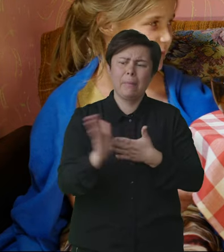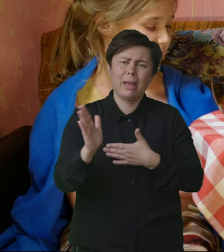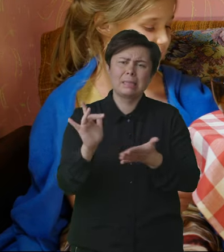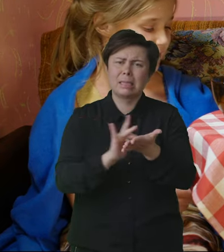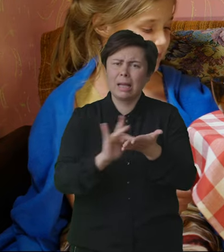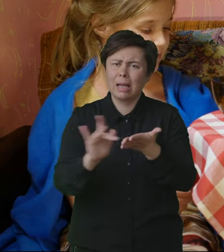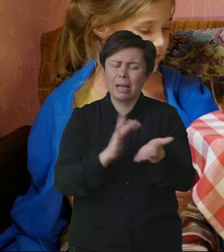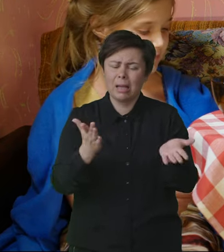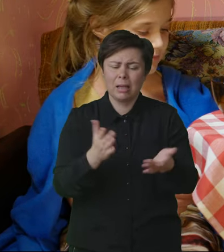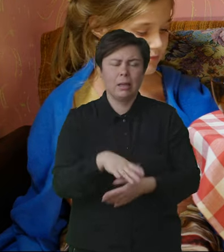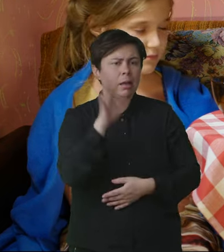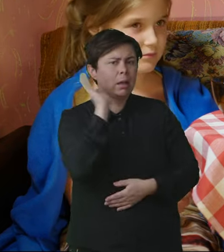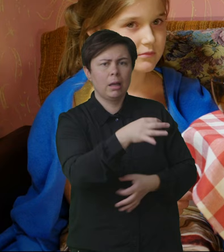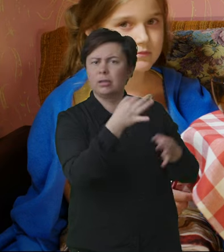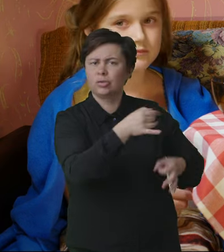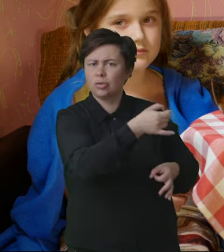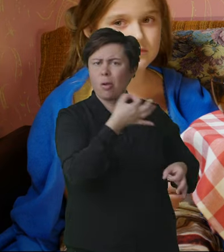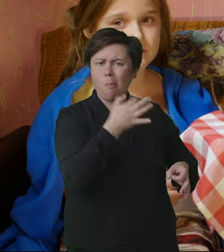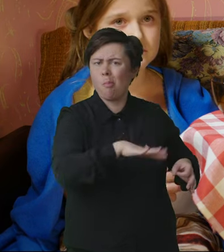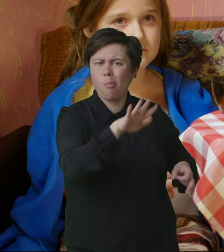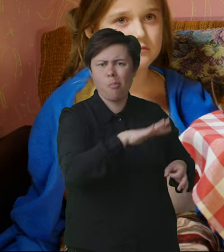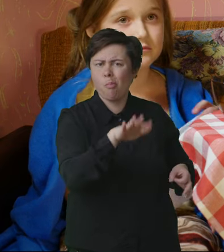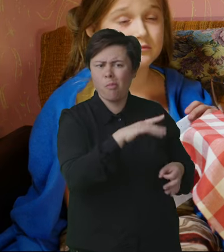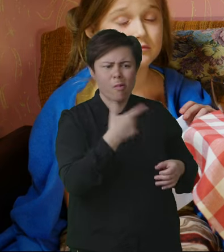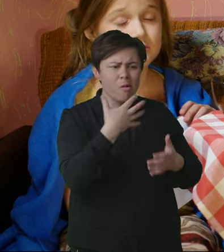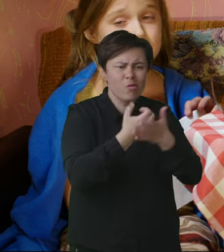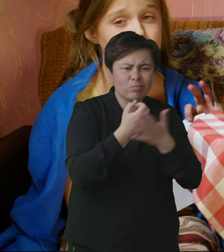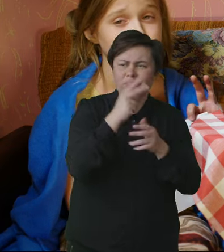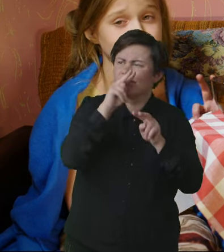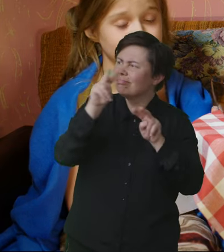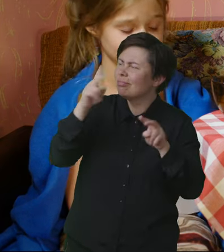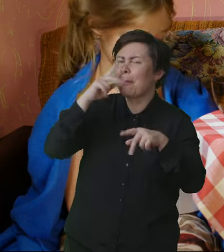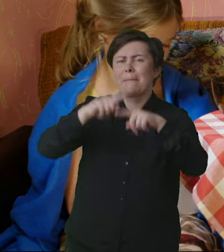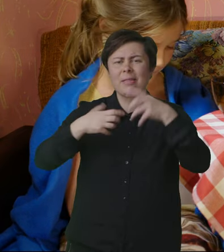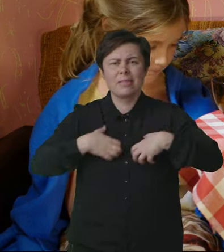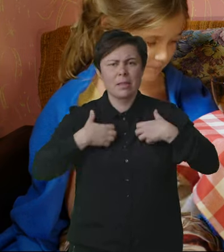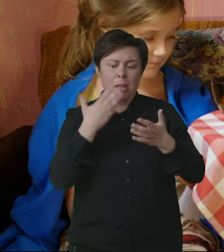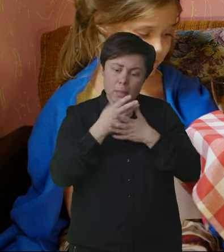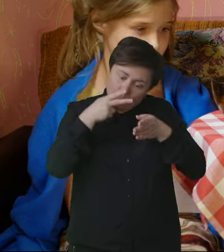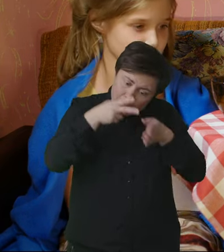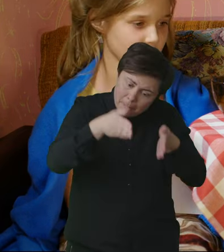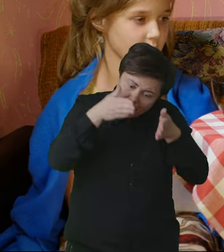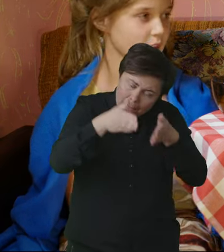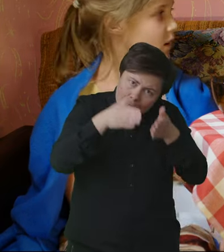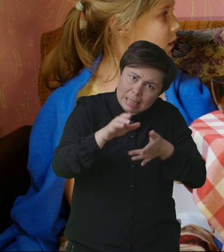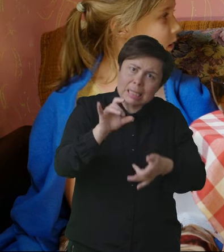sprzętu. Ach, ta dzisiejsza młodzież! Sami skorzystać z uroków natury, to tylko w tych